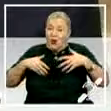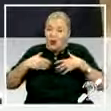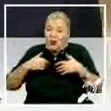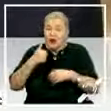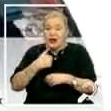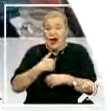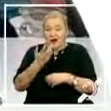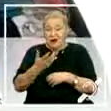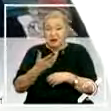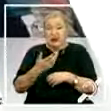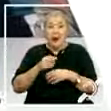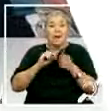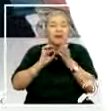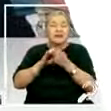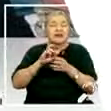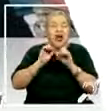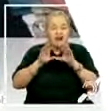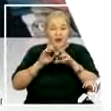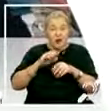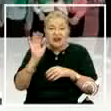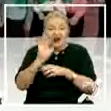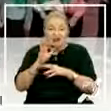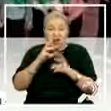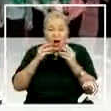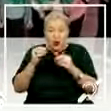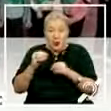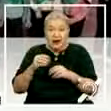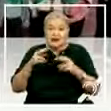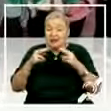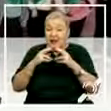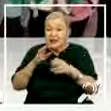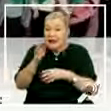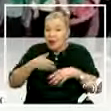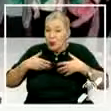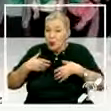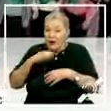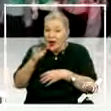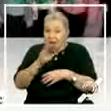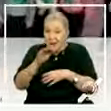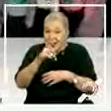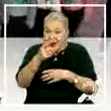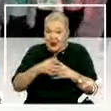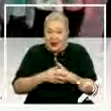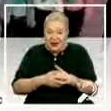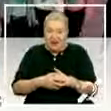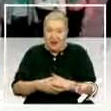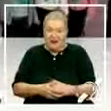prezentatorilor de la știrile TVR s-a întâlnit cu bucuria lor. 2, 1, 2.